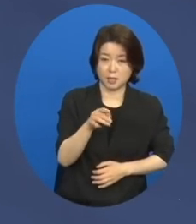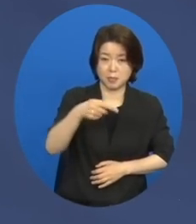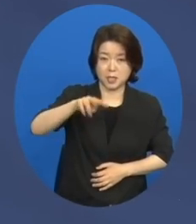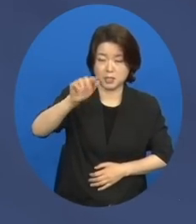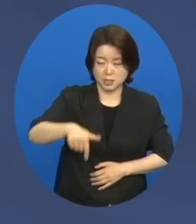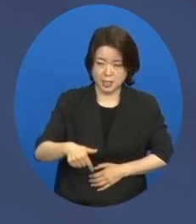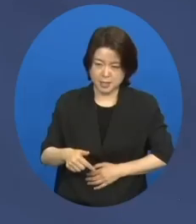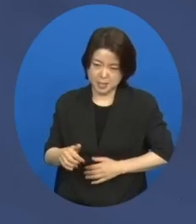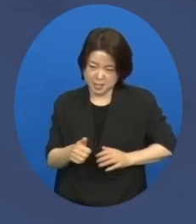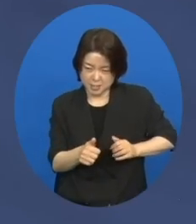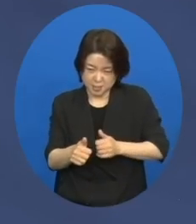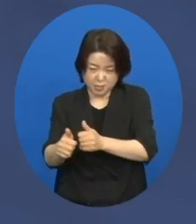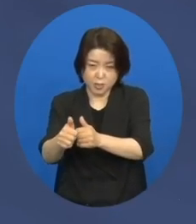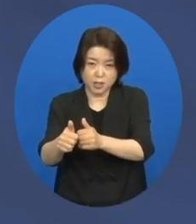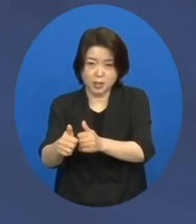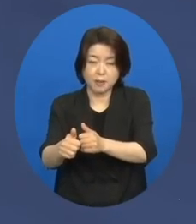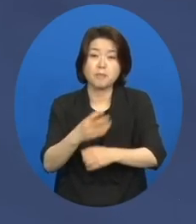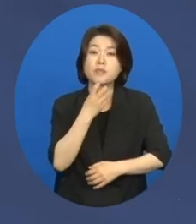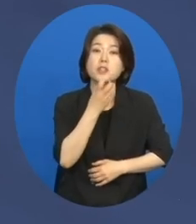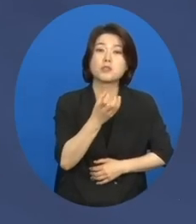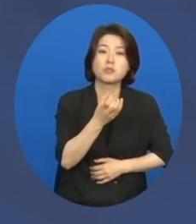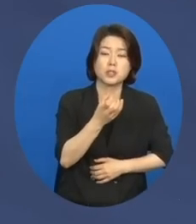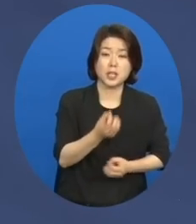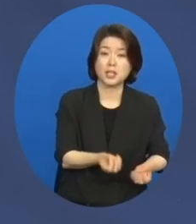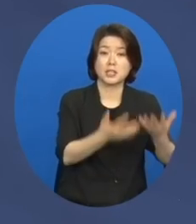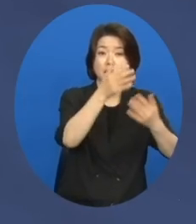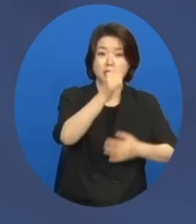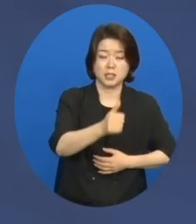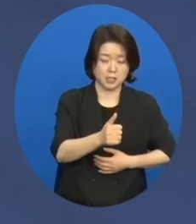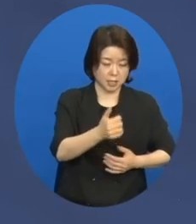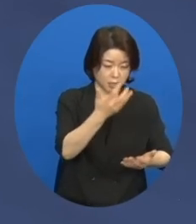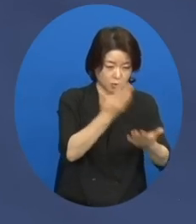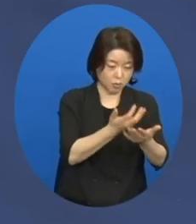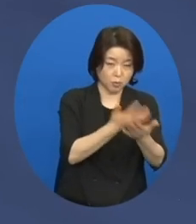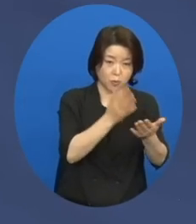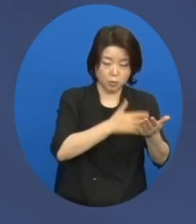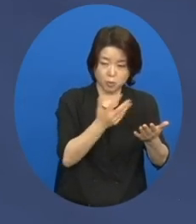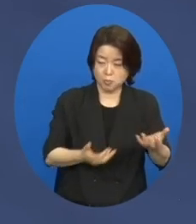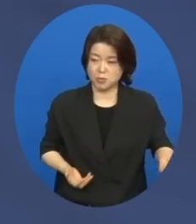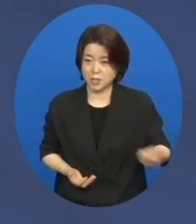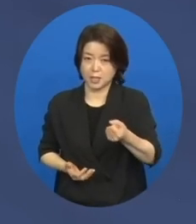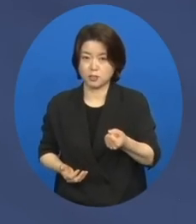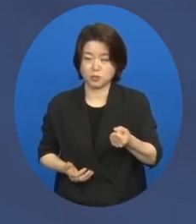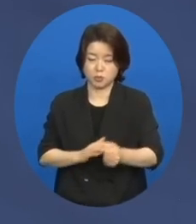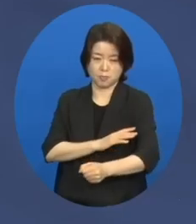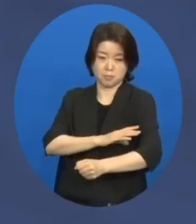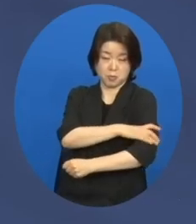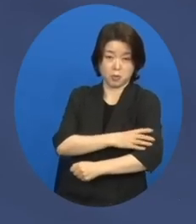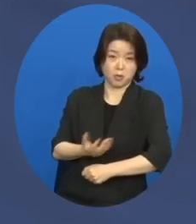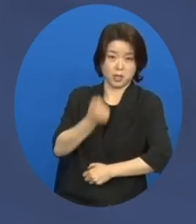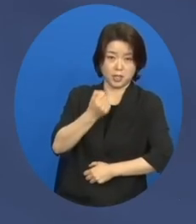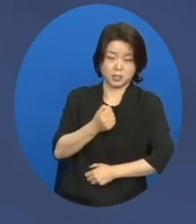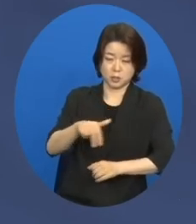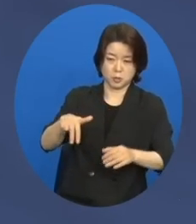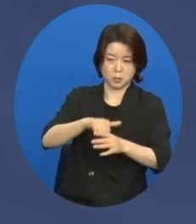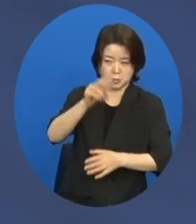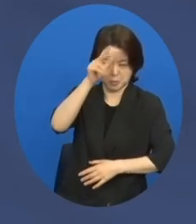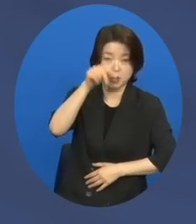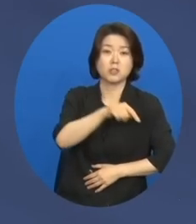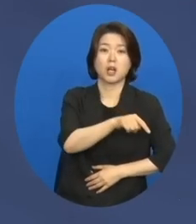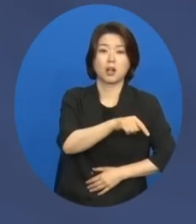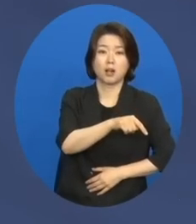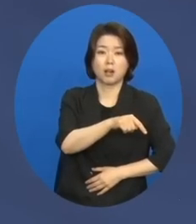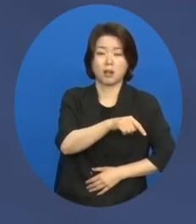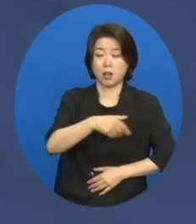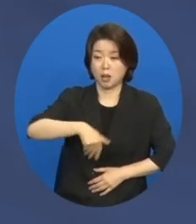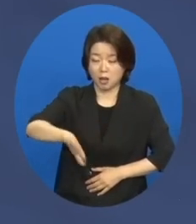쫓아가다가 그것도 유대의 대제사장들의 공문을 가지고 가장 권위 있는 종교경찰이었습니다.